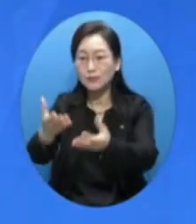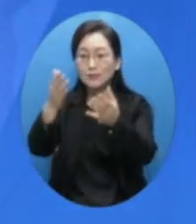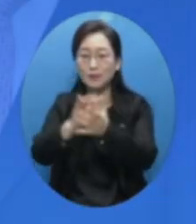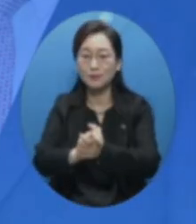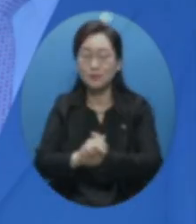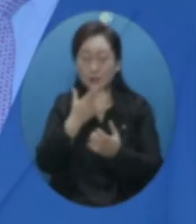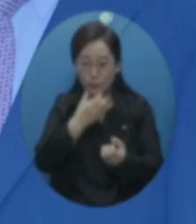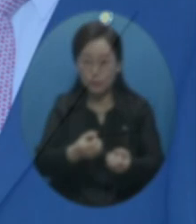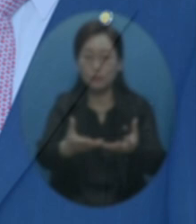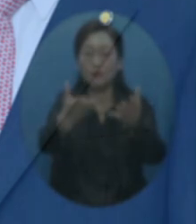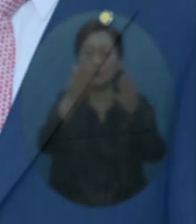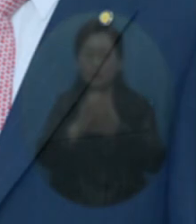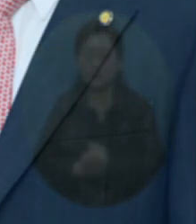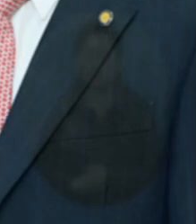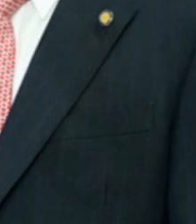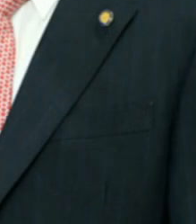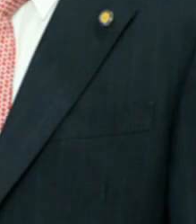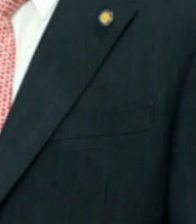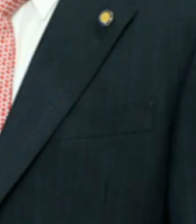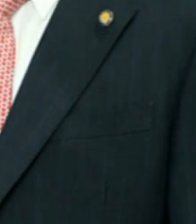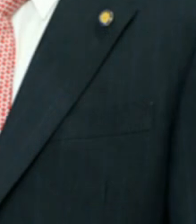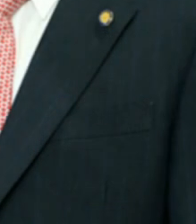축원합니다 축원합니다